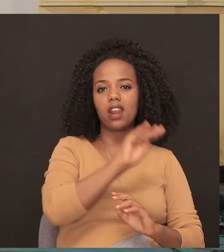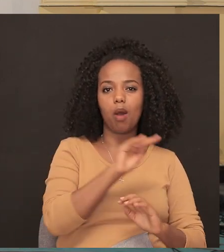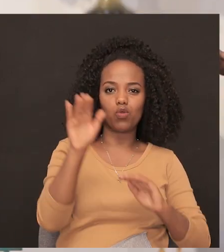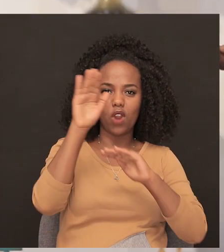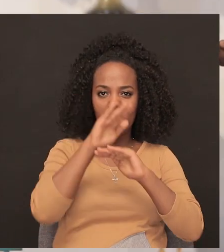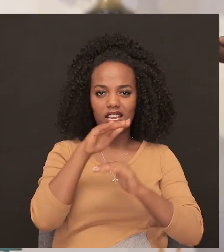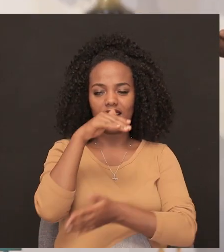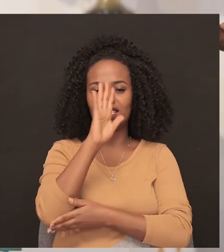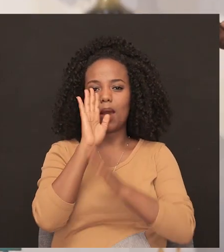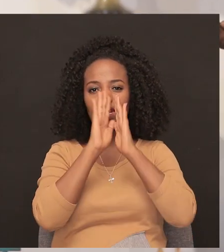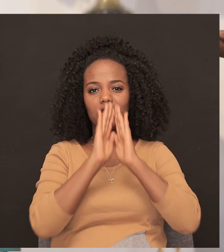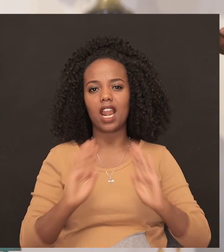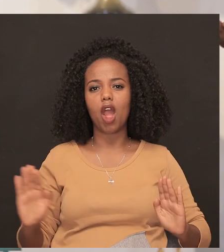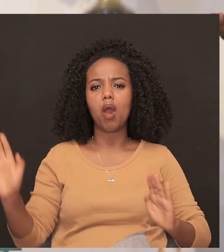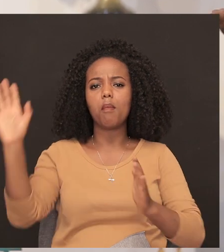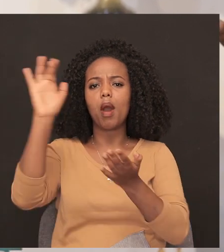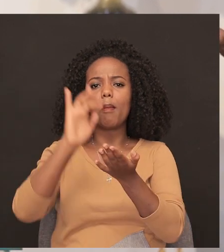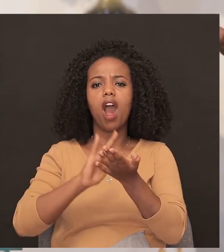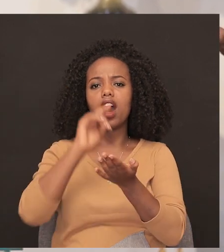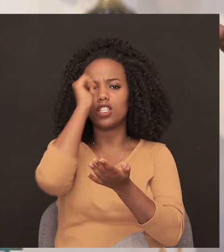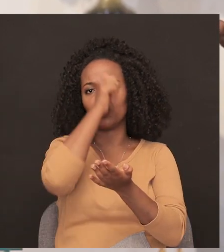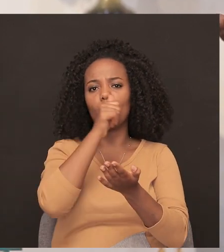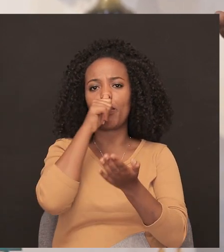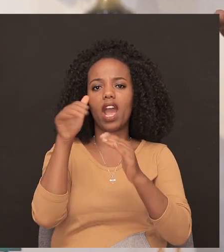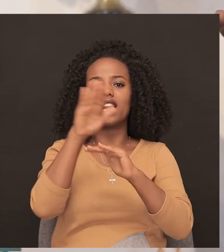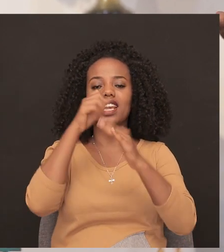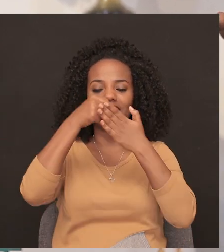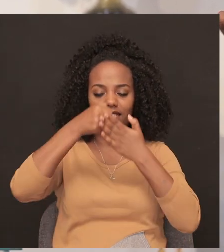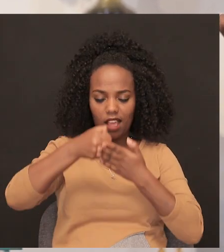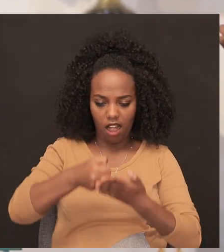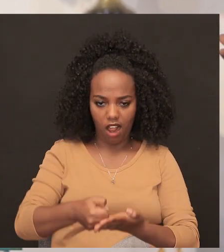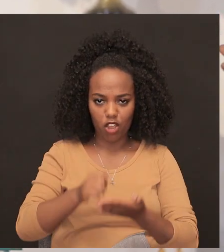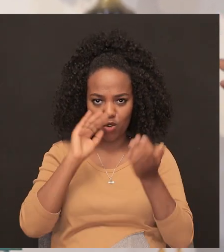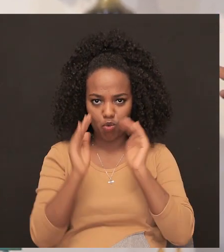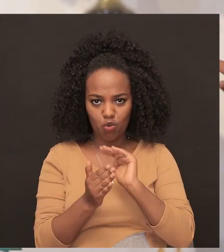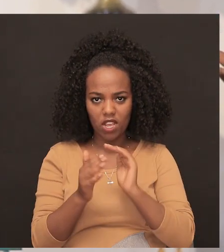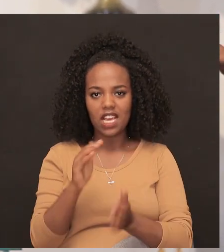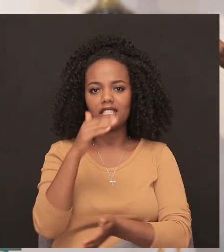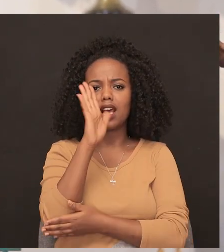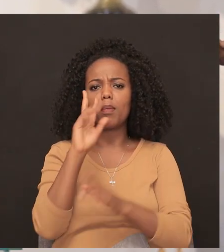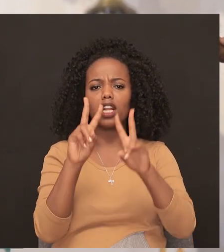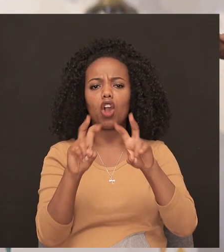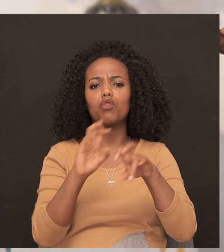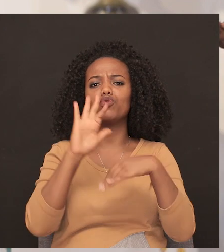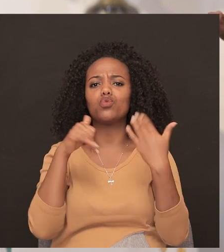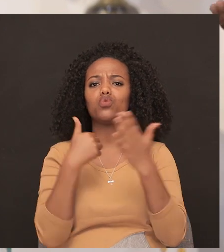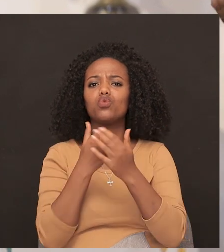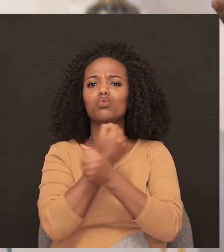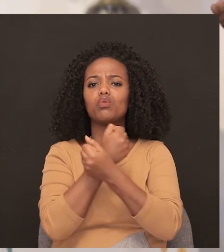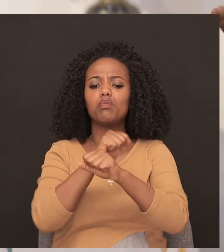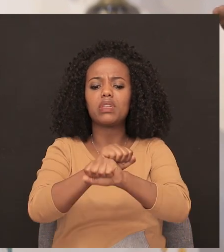በምዕራቡ ላይ የእግዚአብሔር ሰላም በመሃል ኢትዮጵያ ላይ የጸና ይሁን እግዚአብሔር ከክፉ